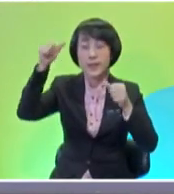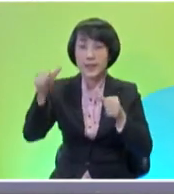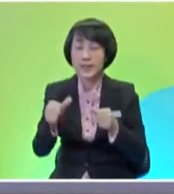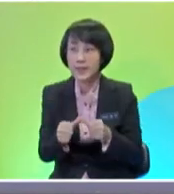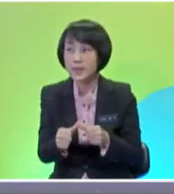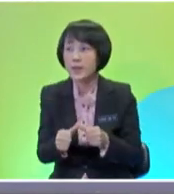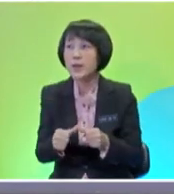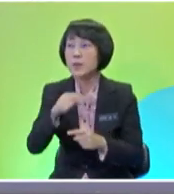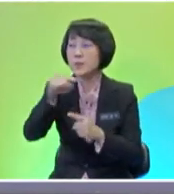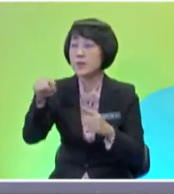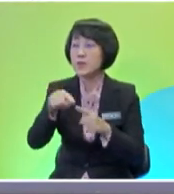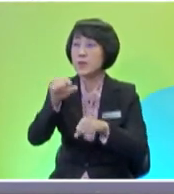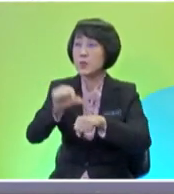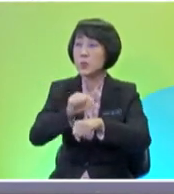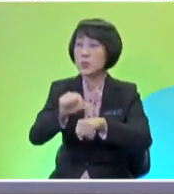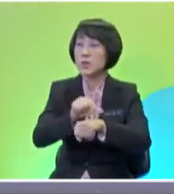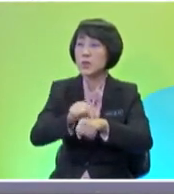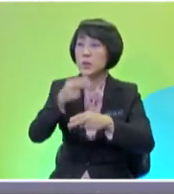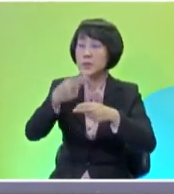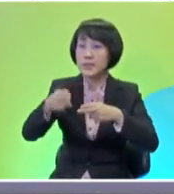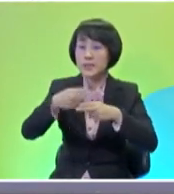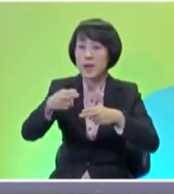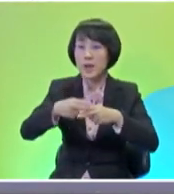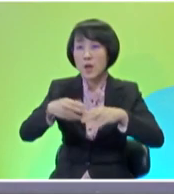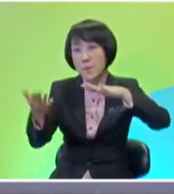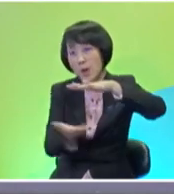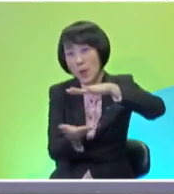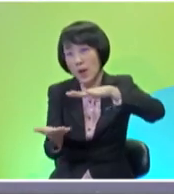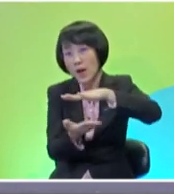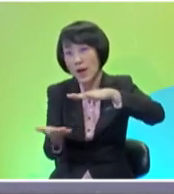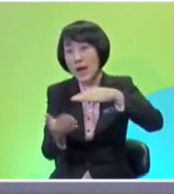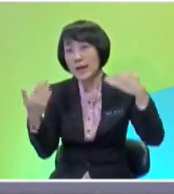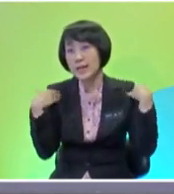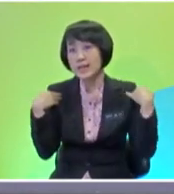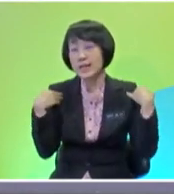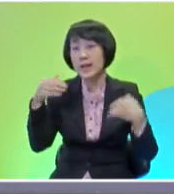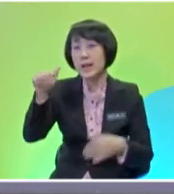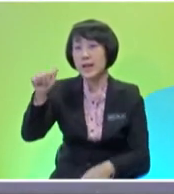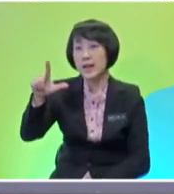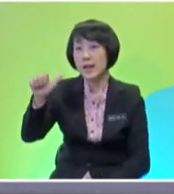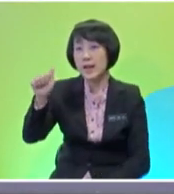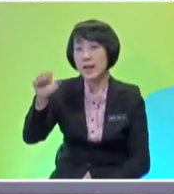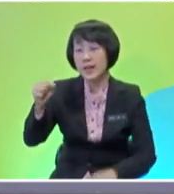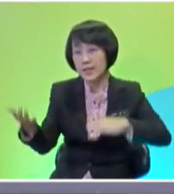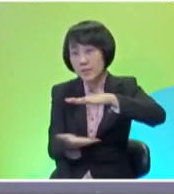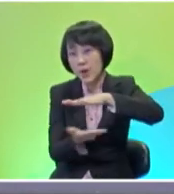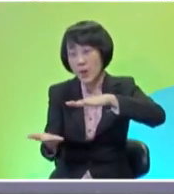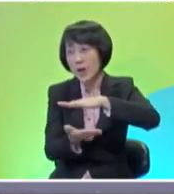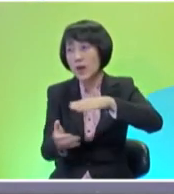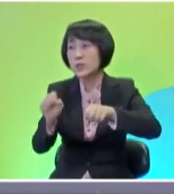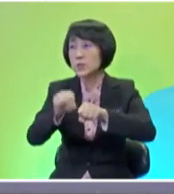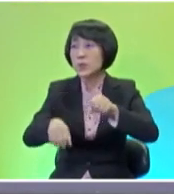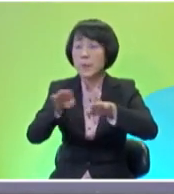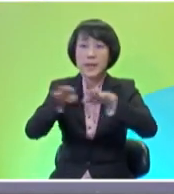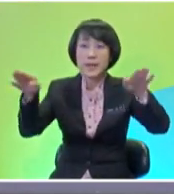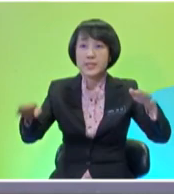belah laras ni, pastikan kita alas sesuatu. Tak kisahlah kotak ataupun papan pemotong ke. Okey, supaya meja kita